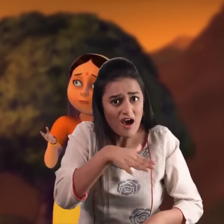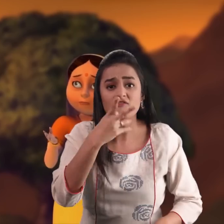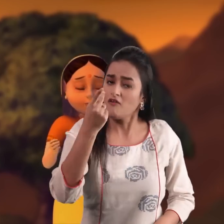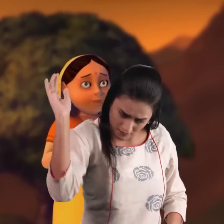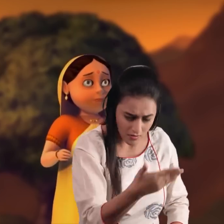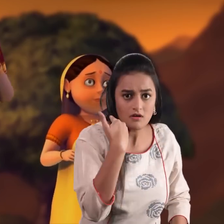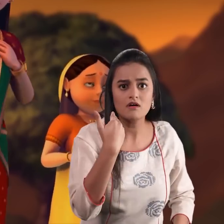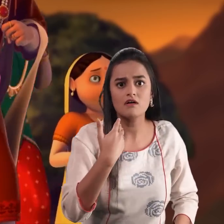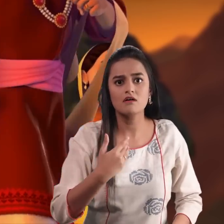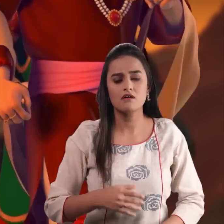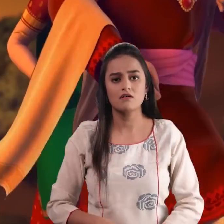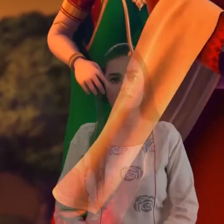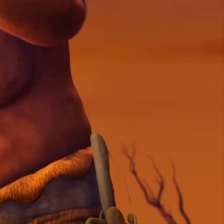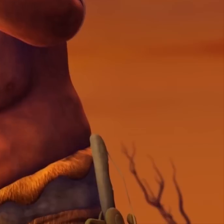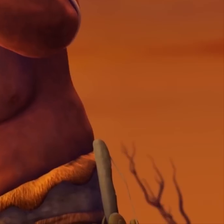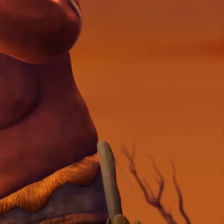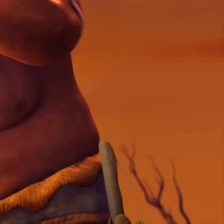है। चलो जल्दी करो।